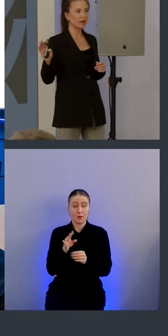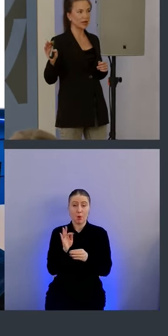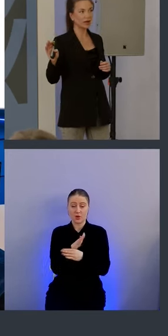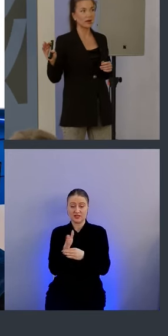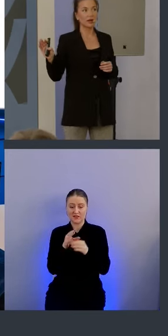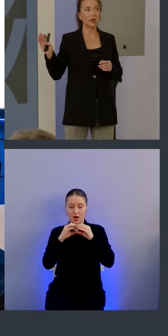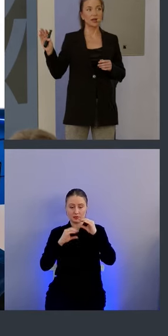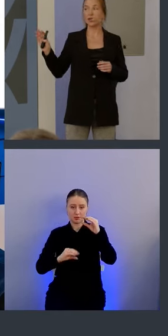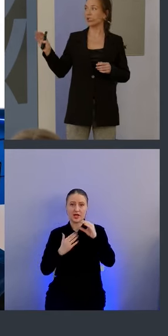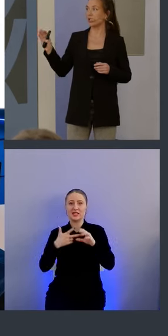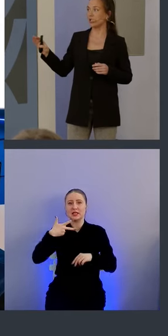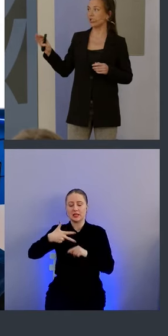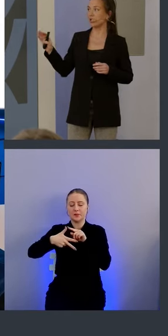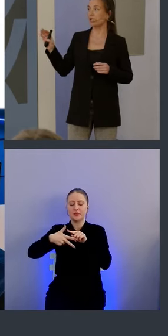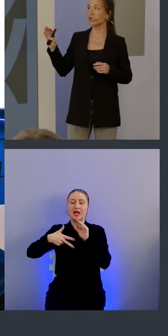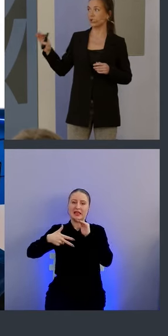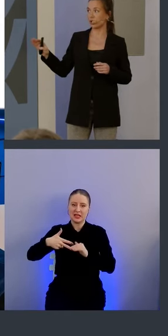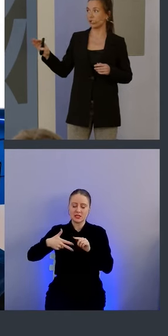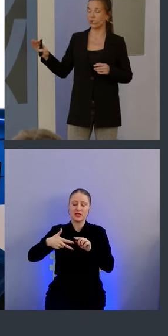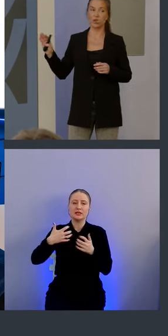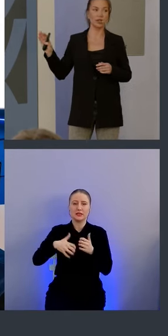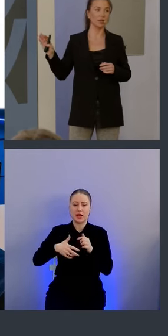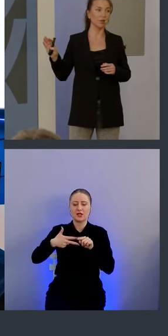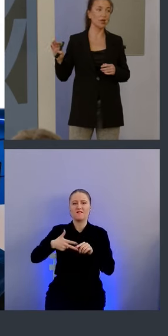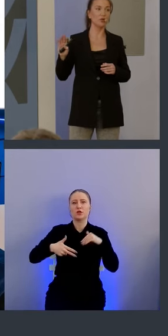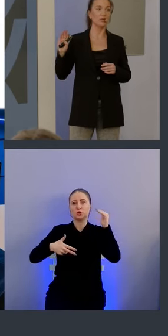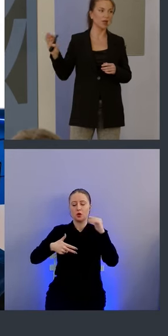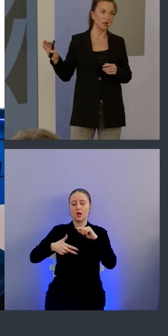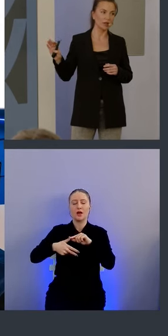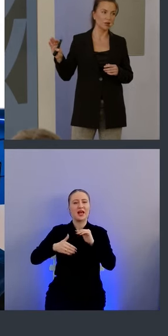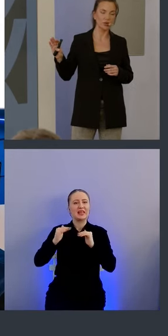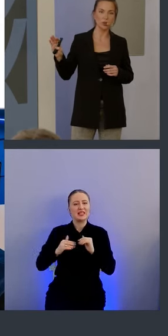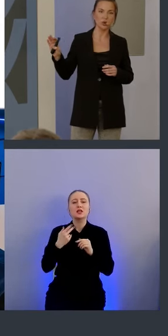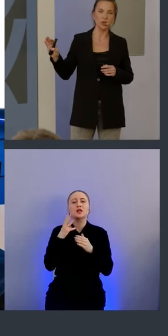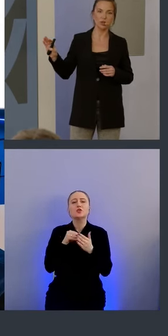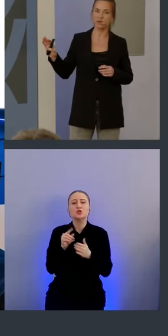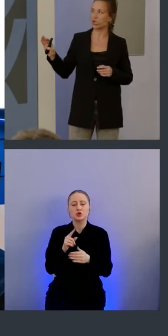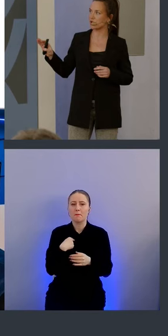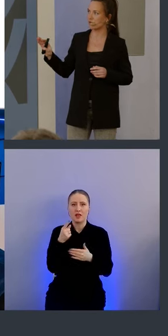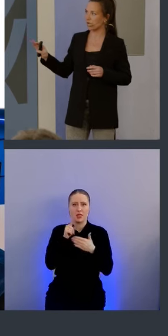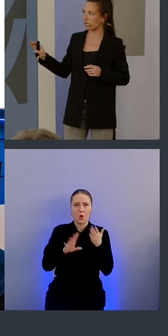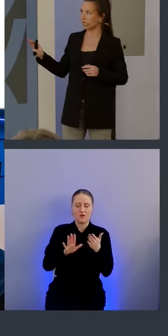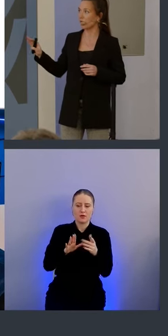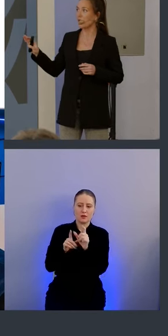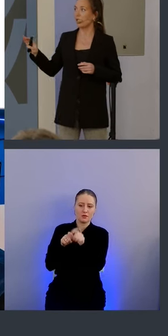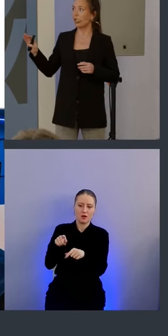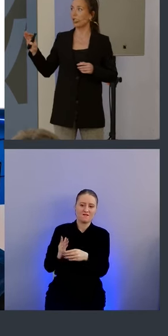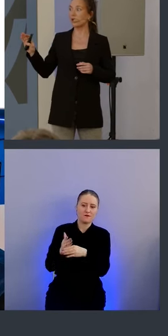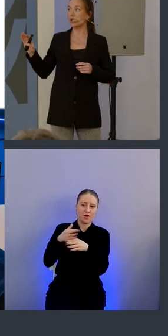уровня доверия. Это низкий, средний и высокий. То есть низкий — мы не уверены в том, что пользователь, вошедший в